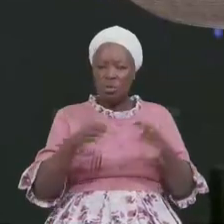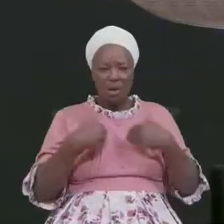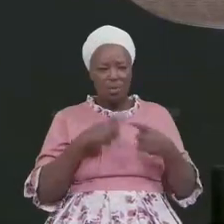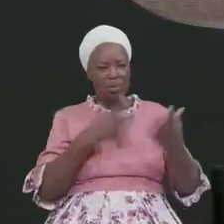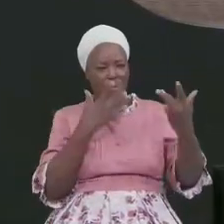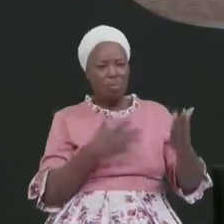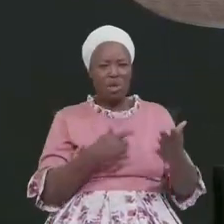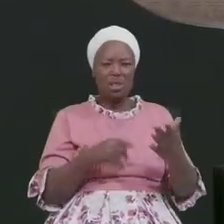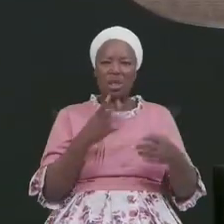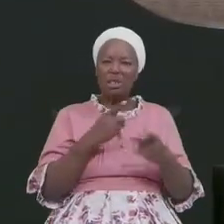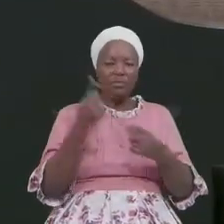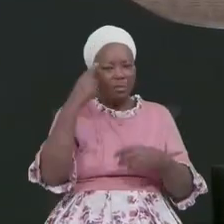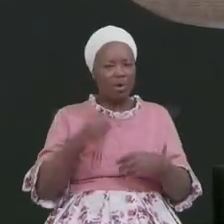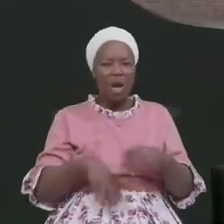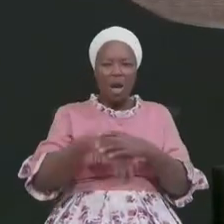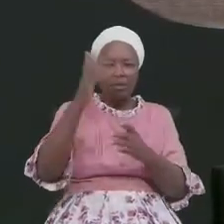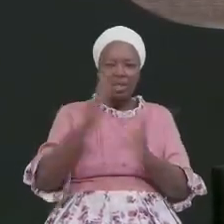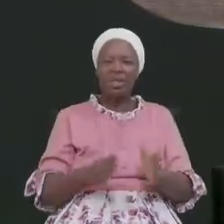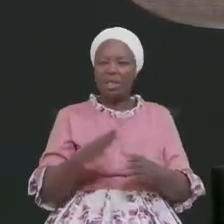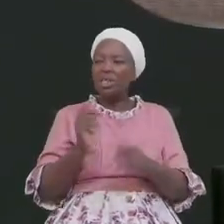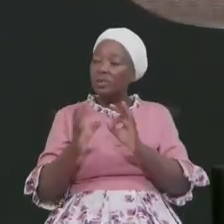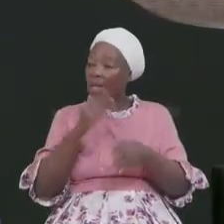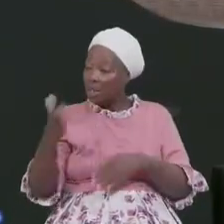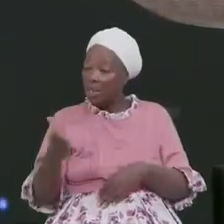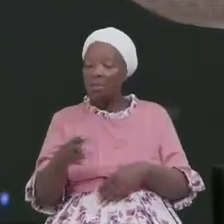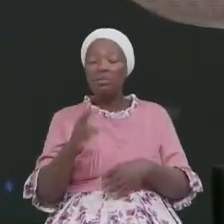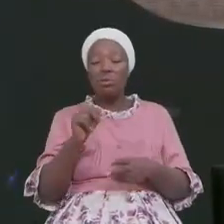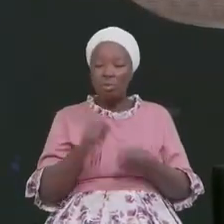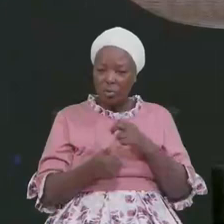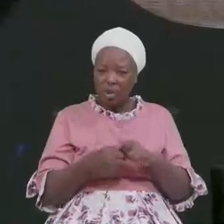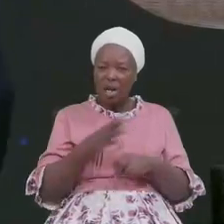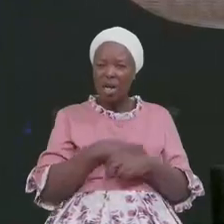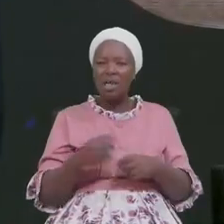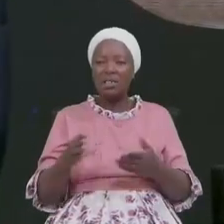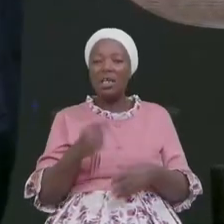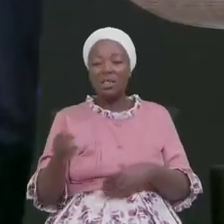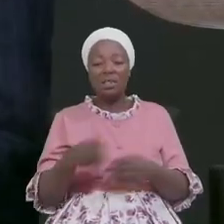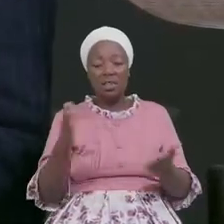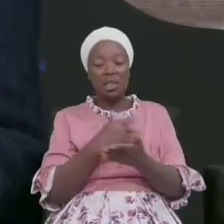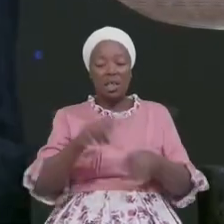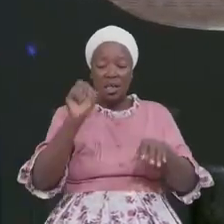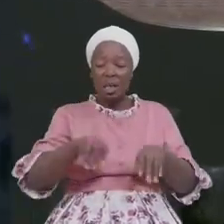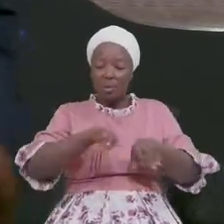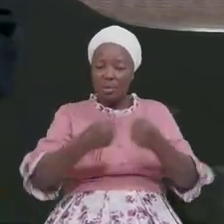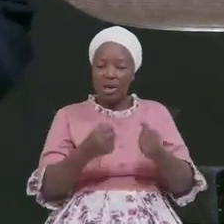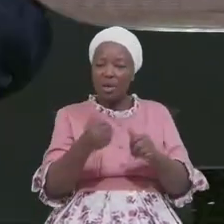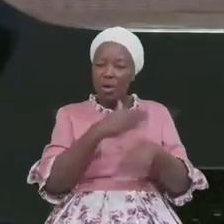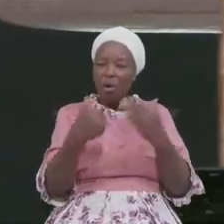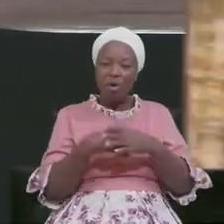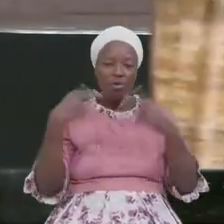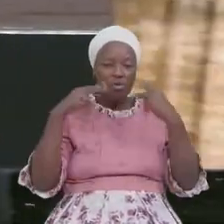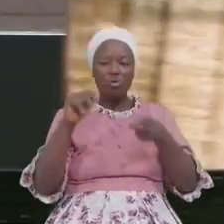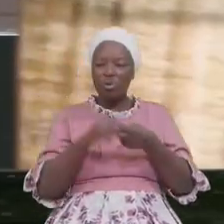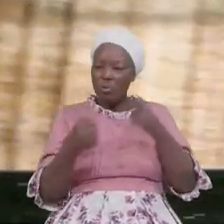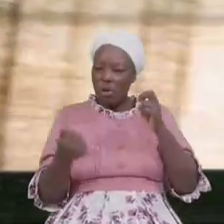les gens de Dieu. Si tu chantes, si tes chants peuvent briser les jougs et détruire les liens,